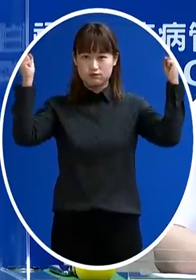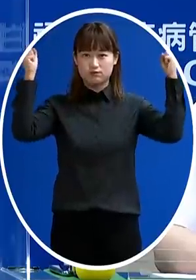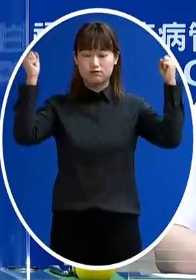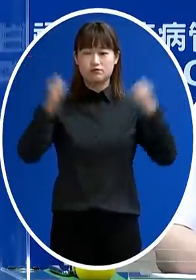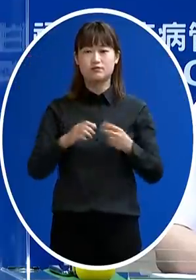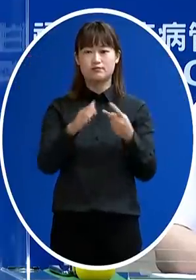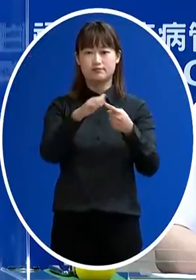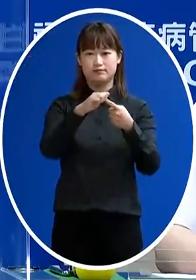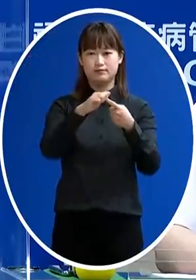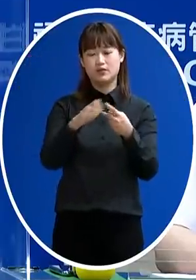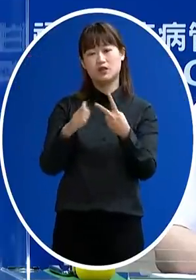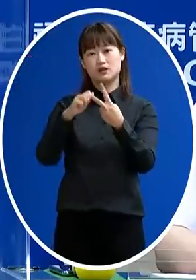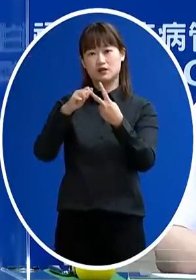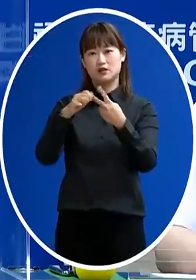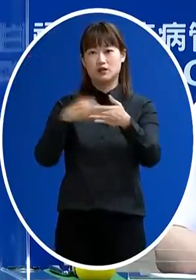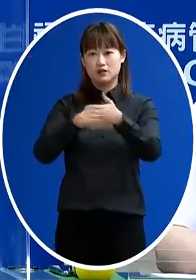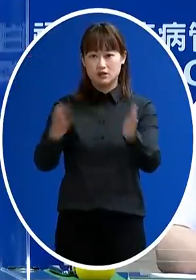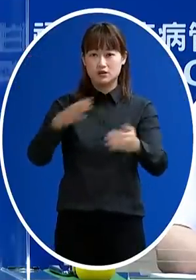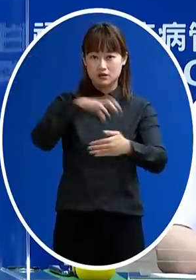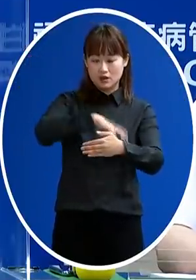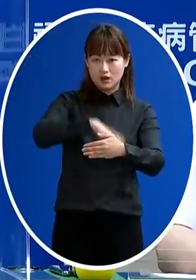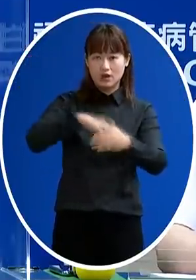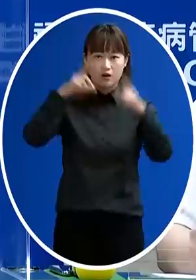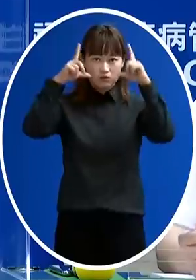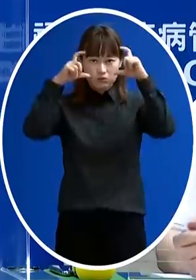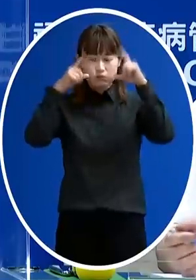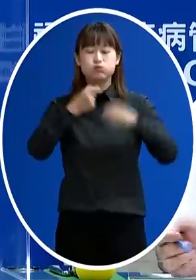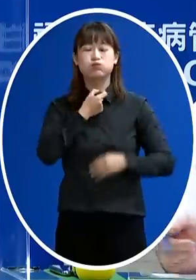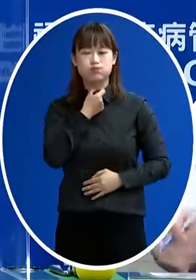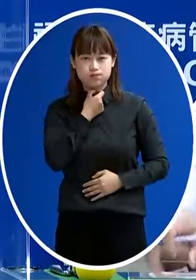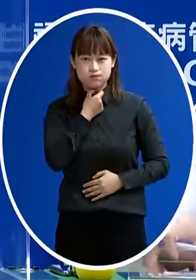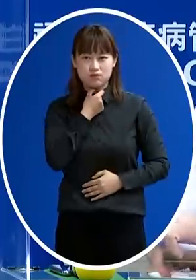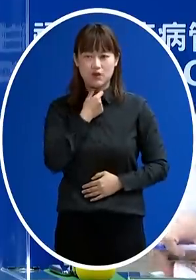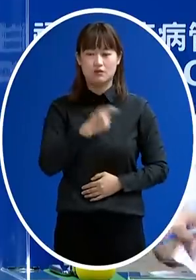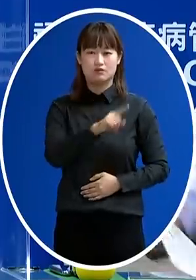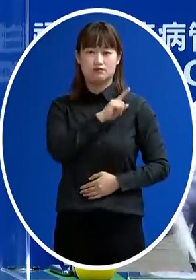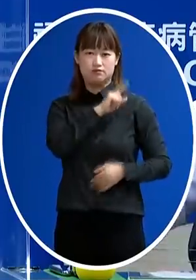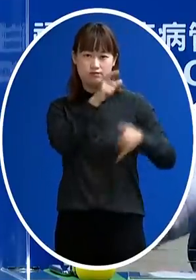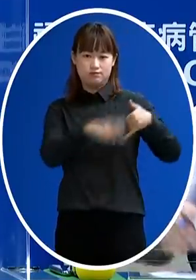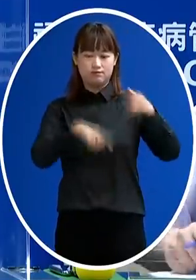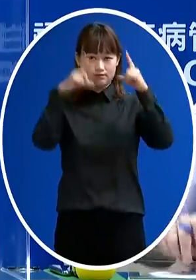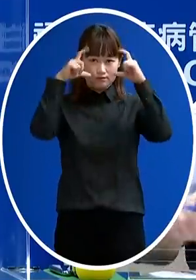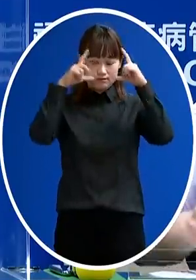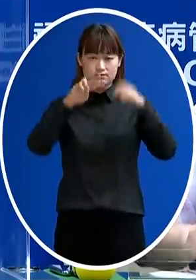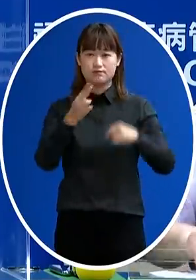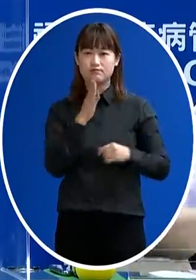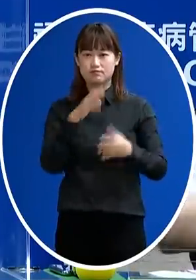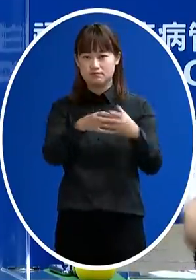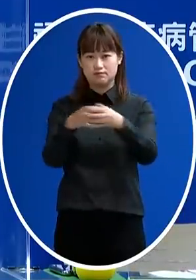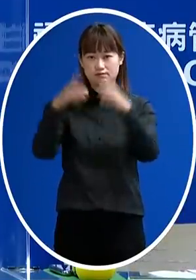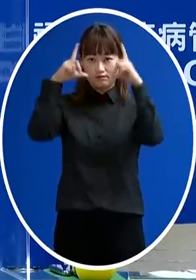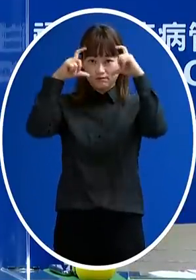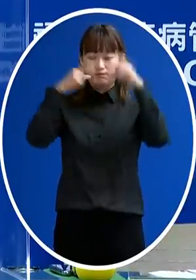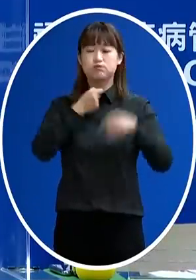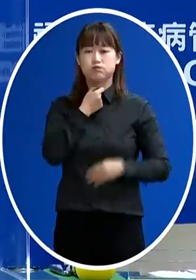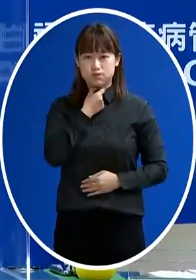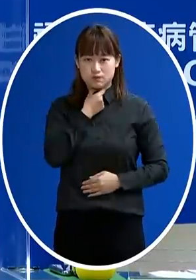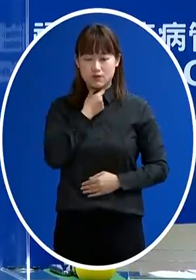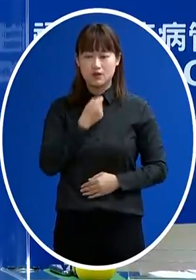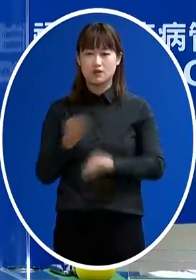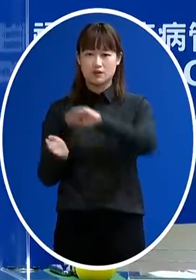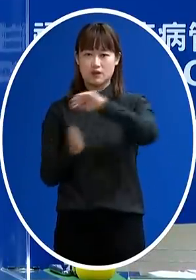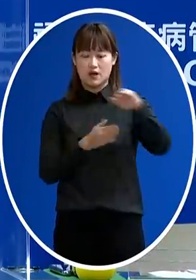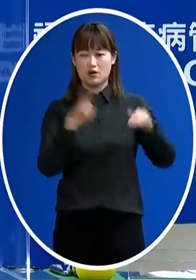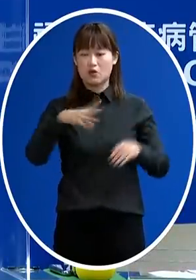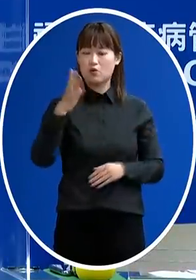第二个是在室内外拍摄，个人或团体照时，那第三个是原来就有的农林